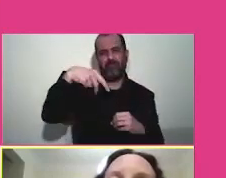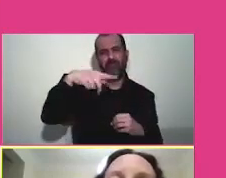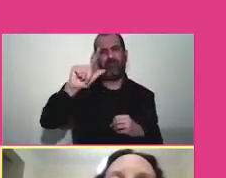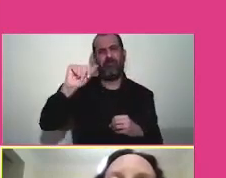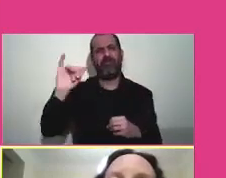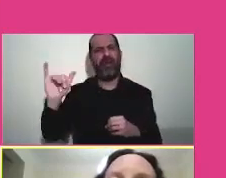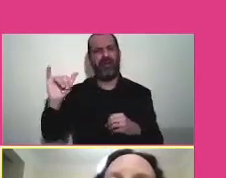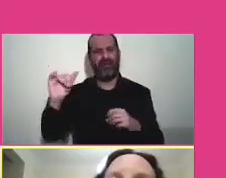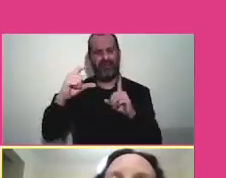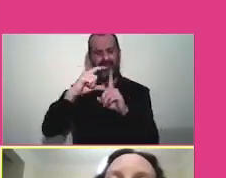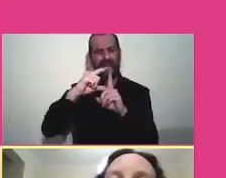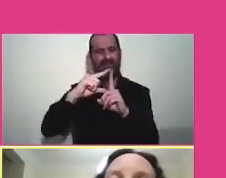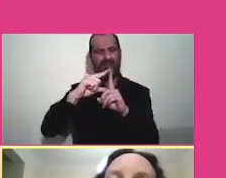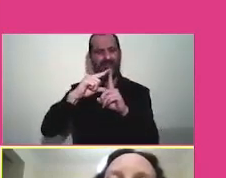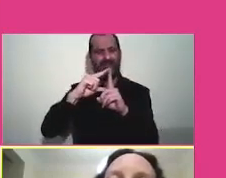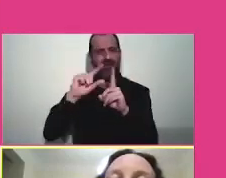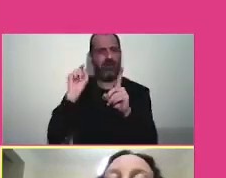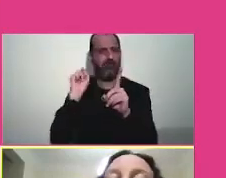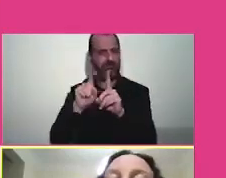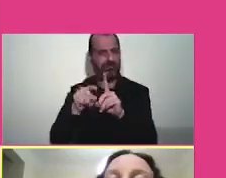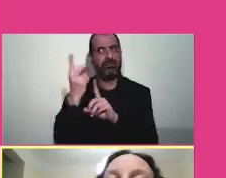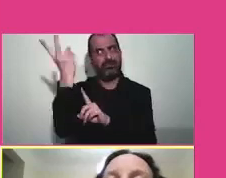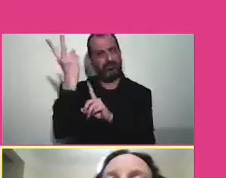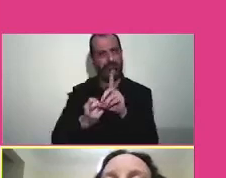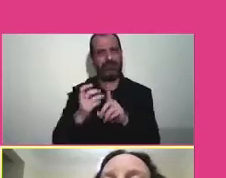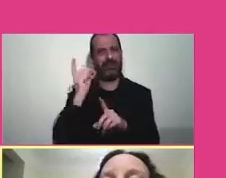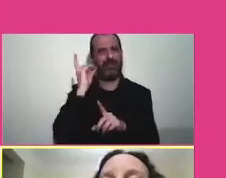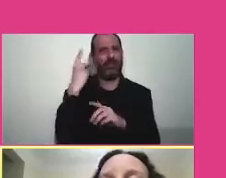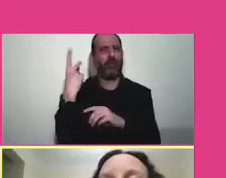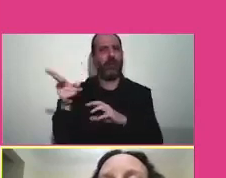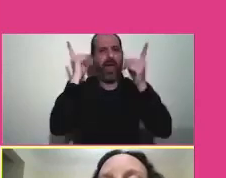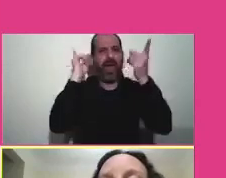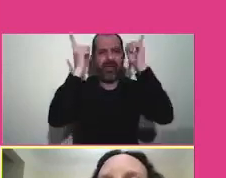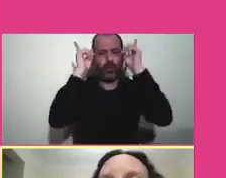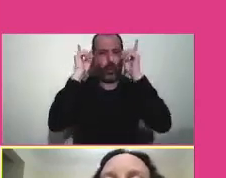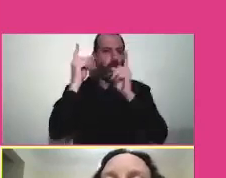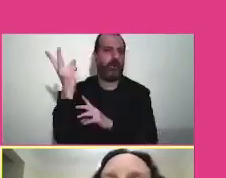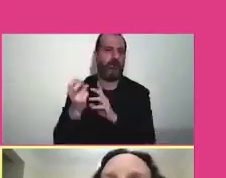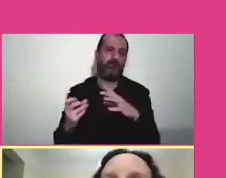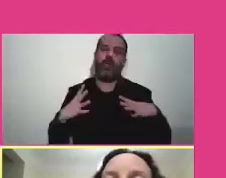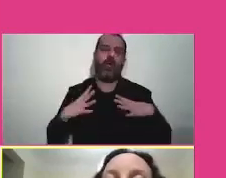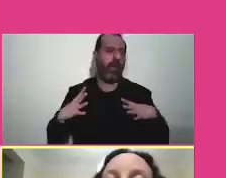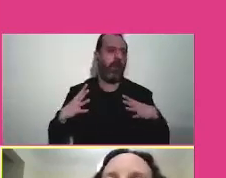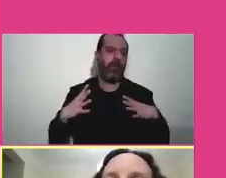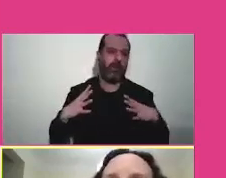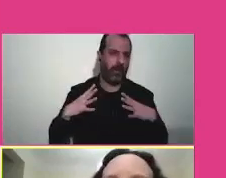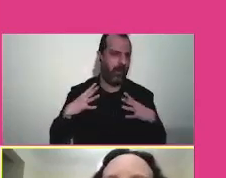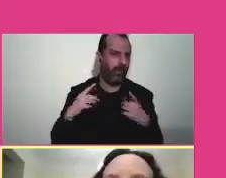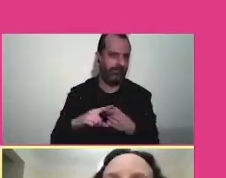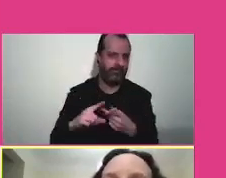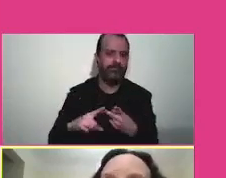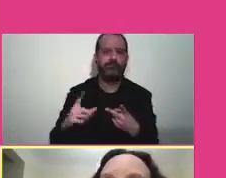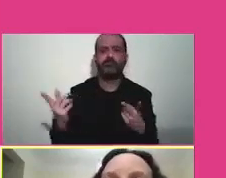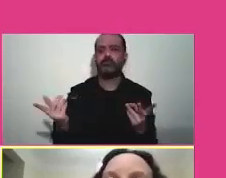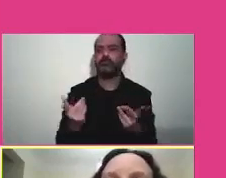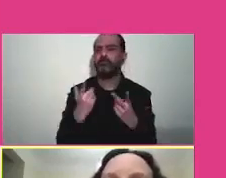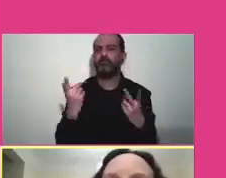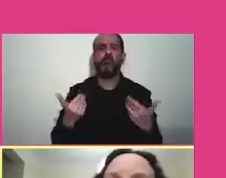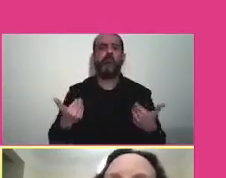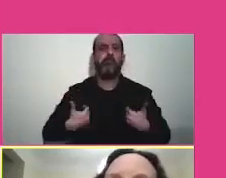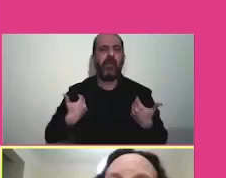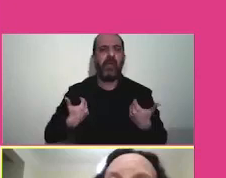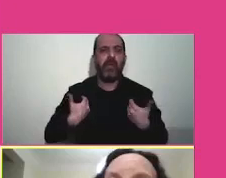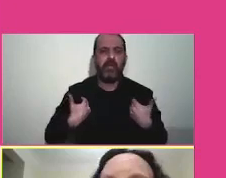οποιοδήποτε Android συσκευή ή και μέσα, ή μπορείτε να το κατεβάσετε και σε μορφή παιχνιδιού